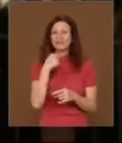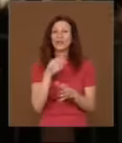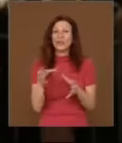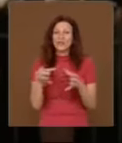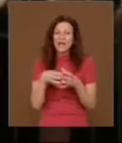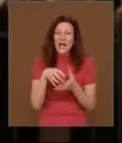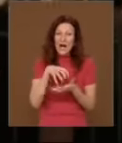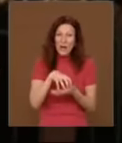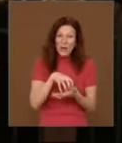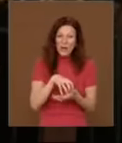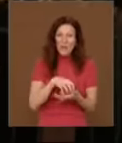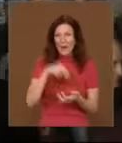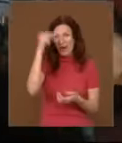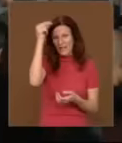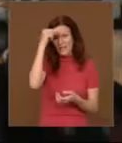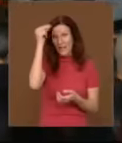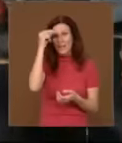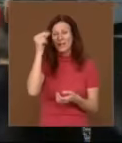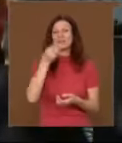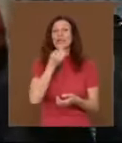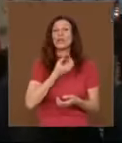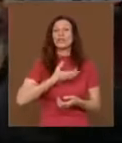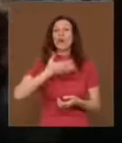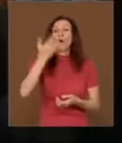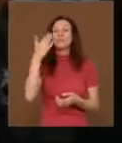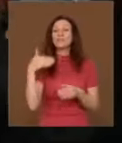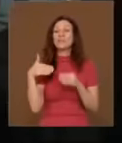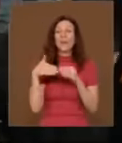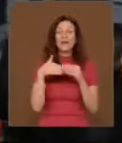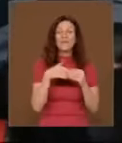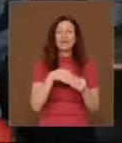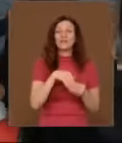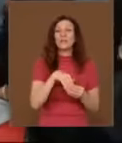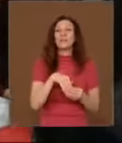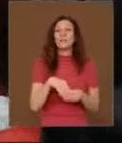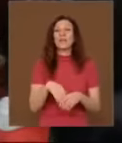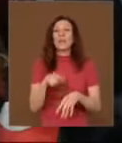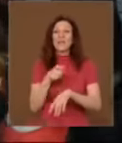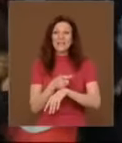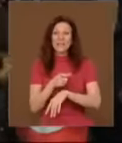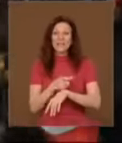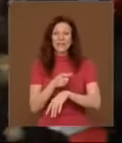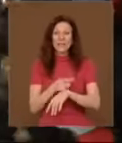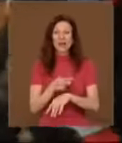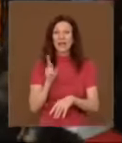делегация на български духовници, начело с старозагорския митрополит Киприан.